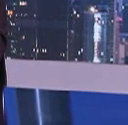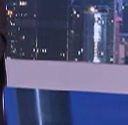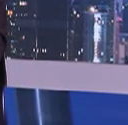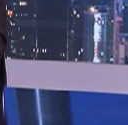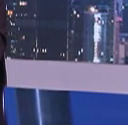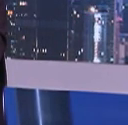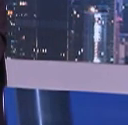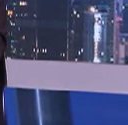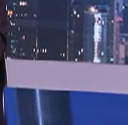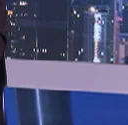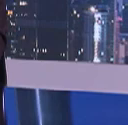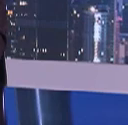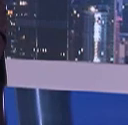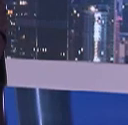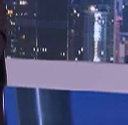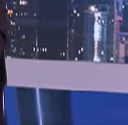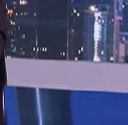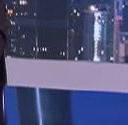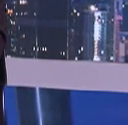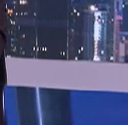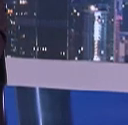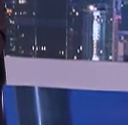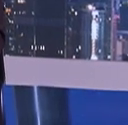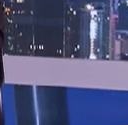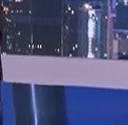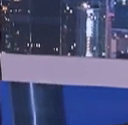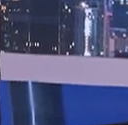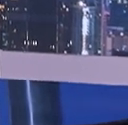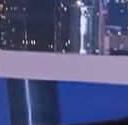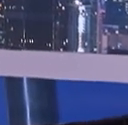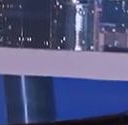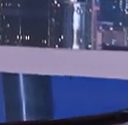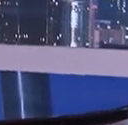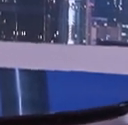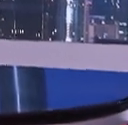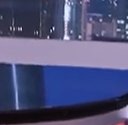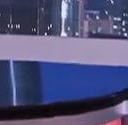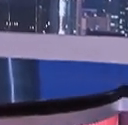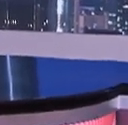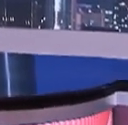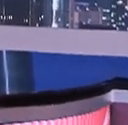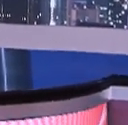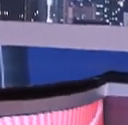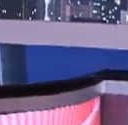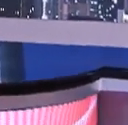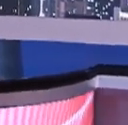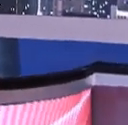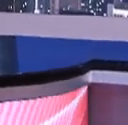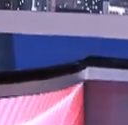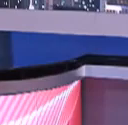kita. Patuhi SOP ditetapkan dan amalkan norma baru. Pastikan imbas My Sejahtera di